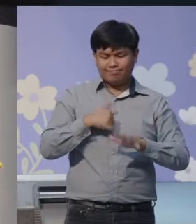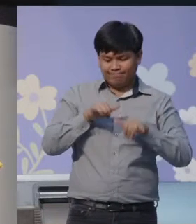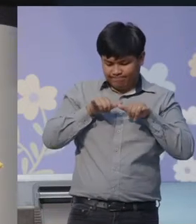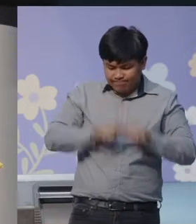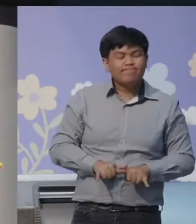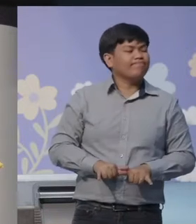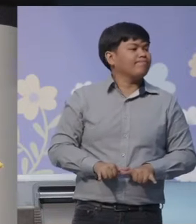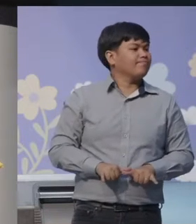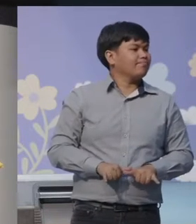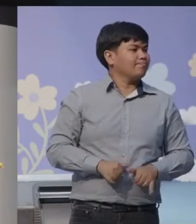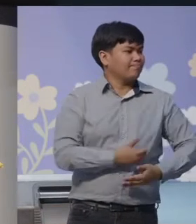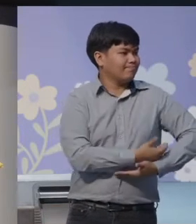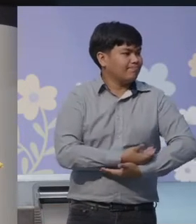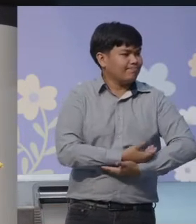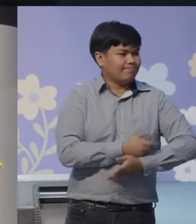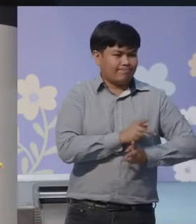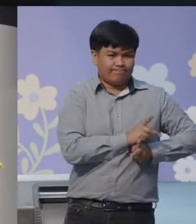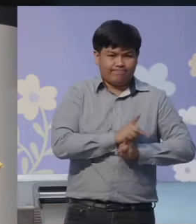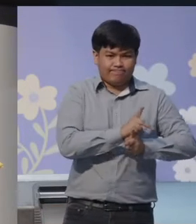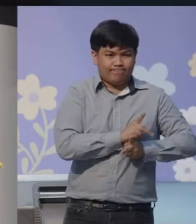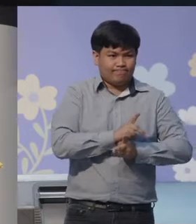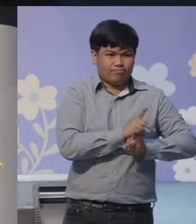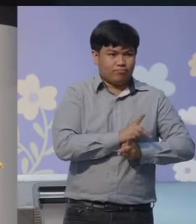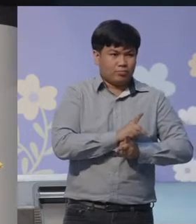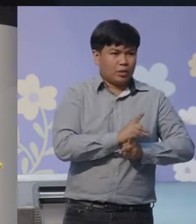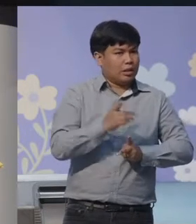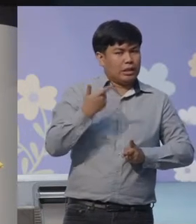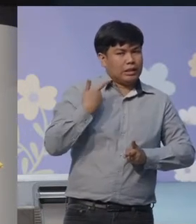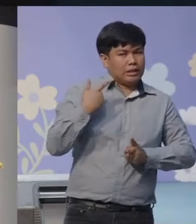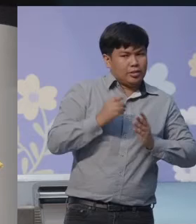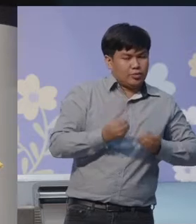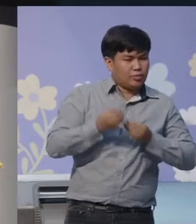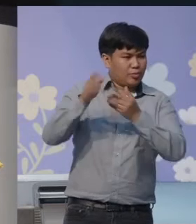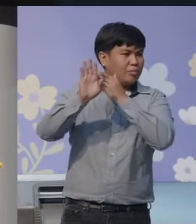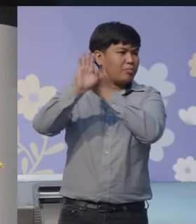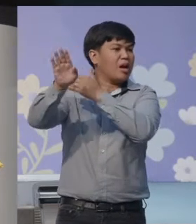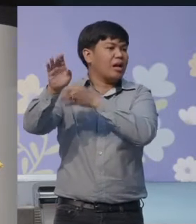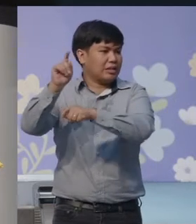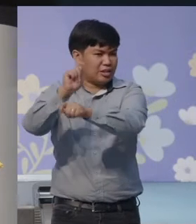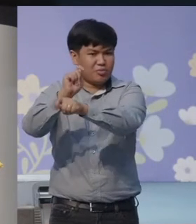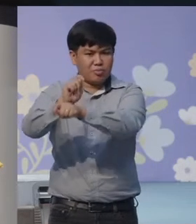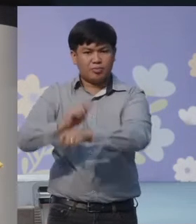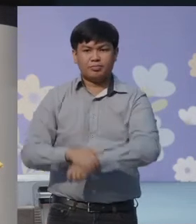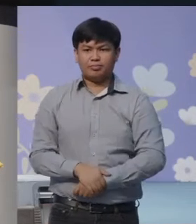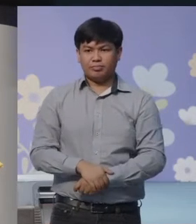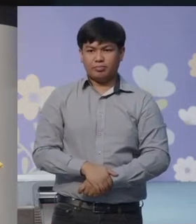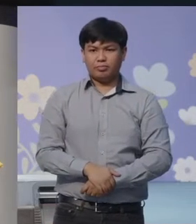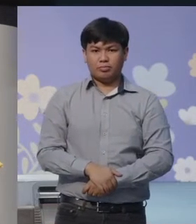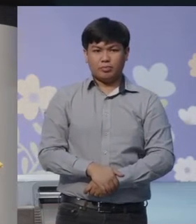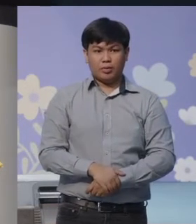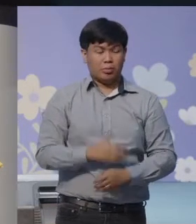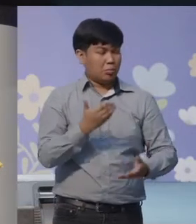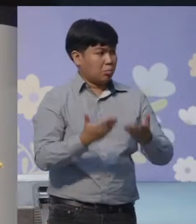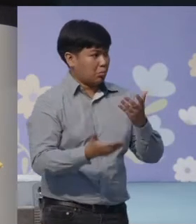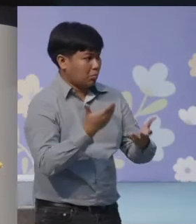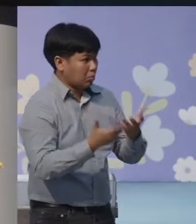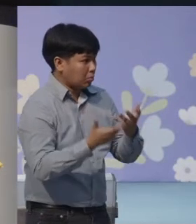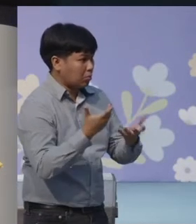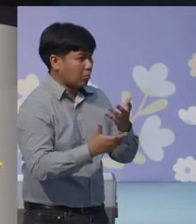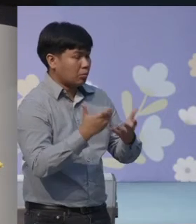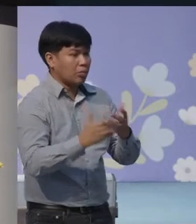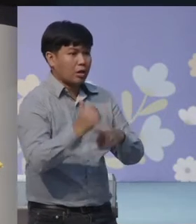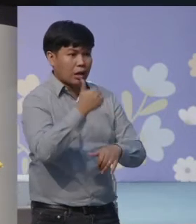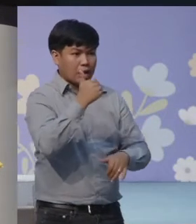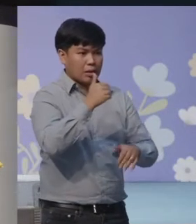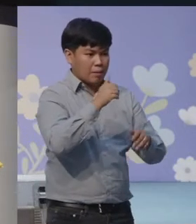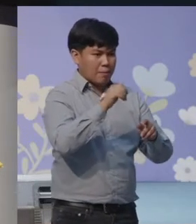at saka hindi ko muna siya ibibigay, tulad ng ipinangako ko. Siguro, ang mga sinasabi ng mga commentators, mga